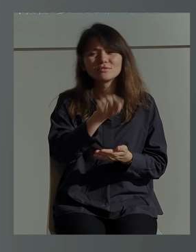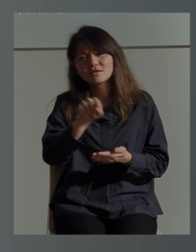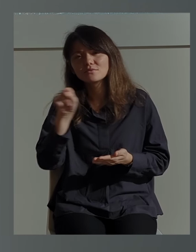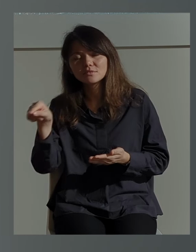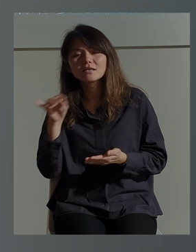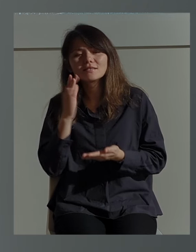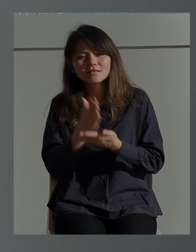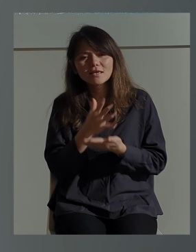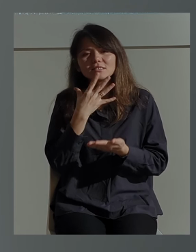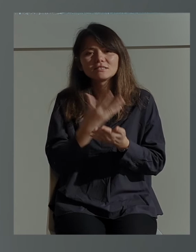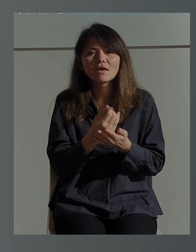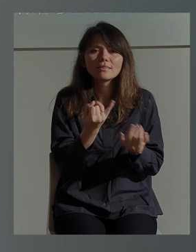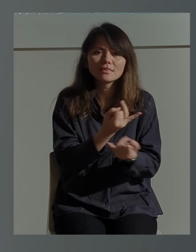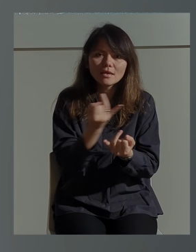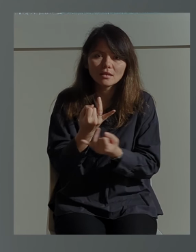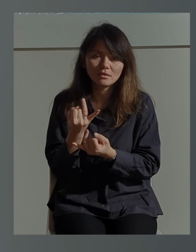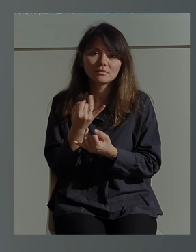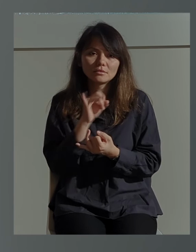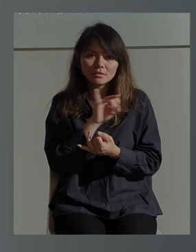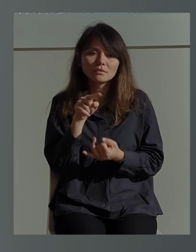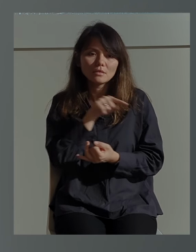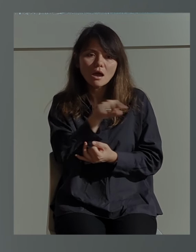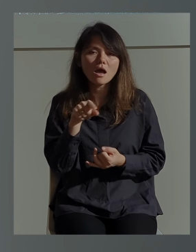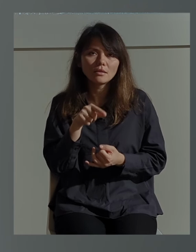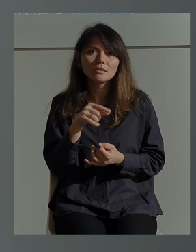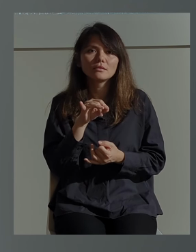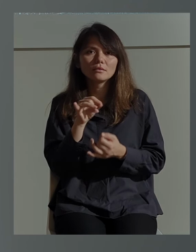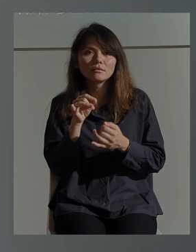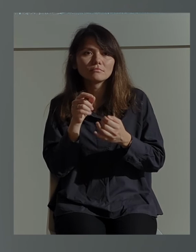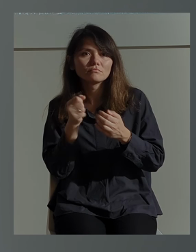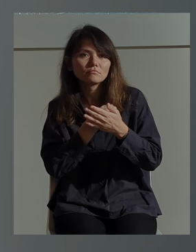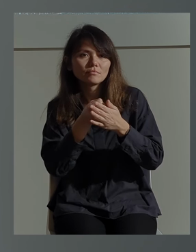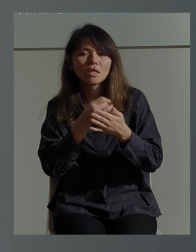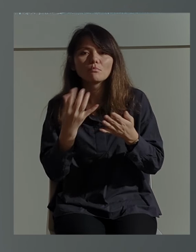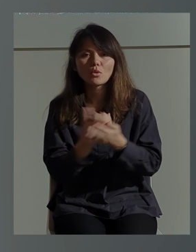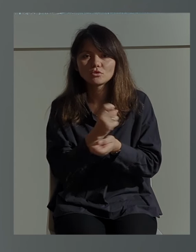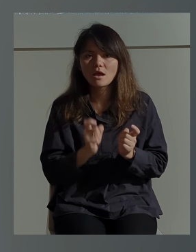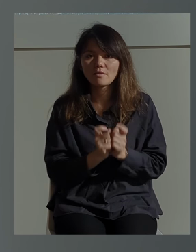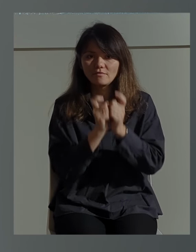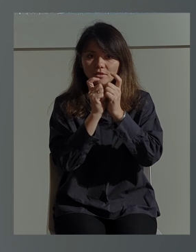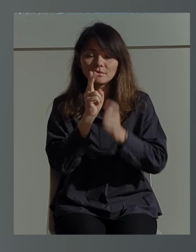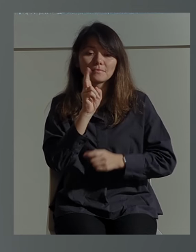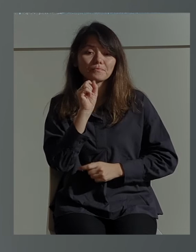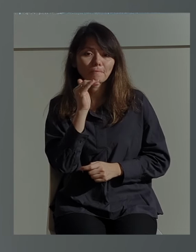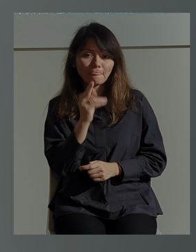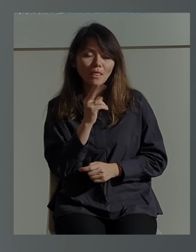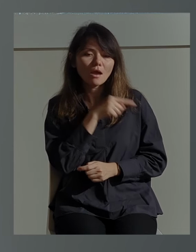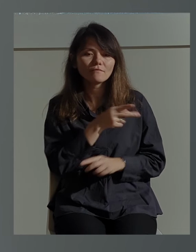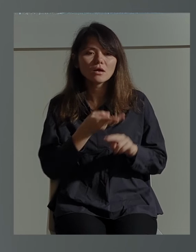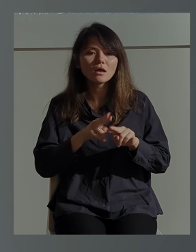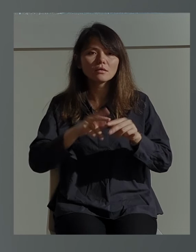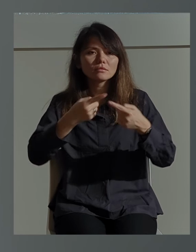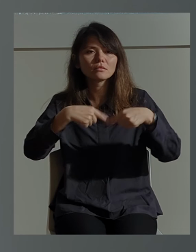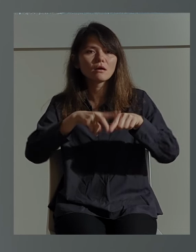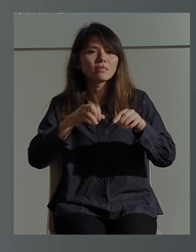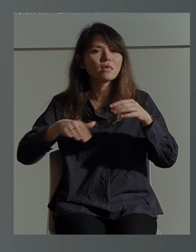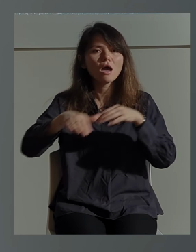сво дут и да иногда получаются конфликты у каки же институт это не Арена